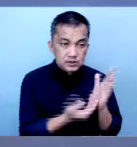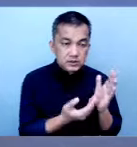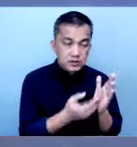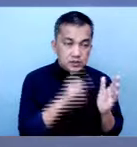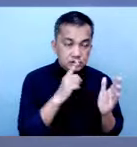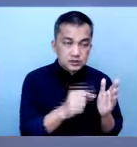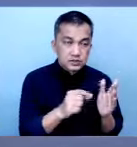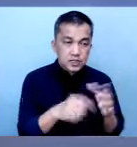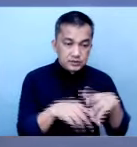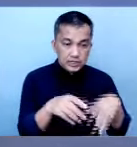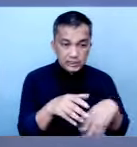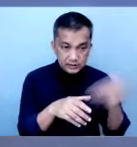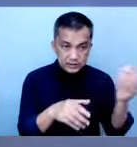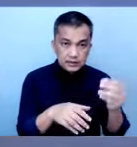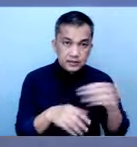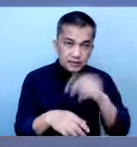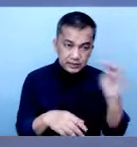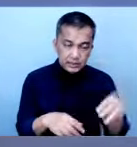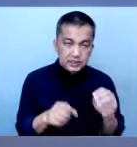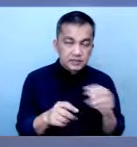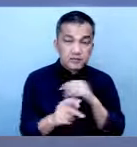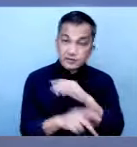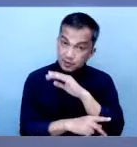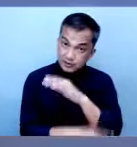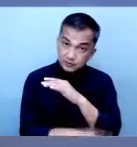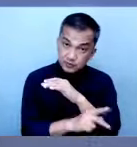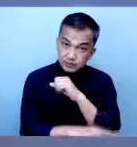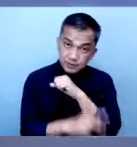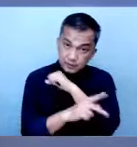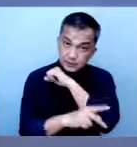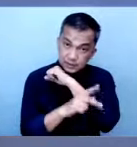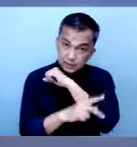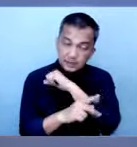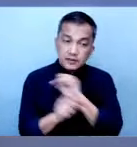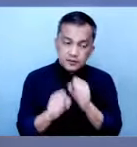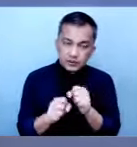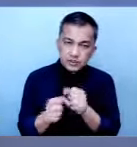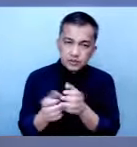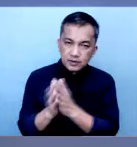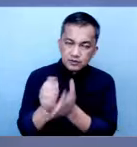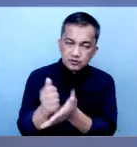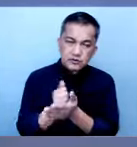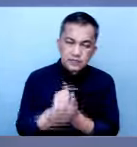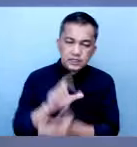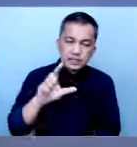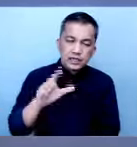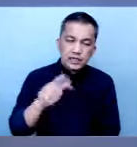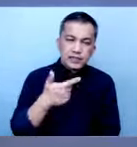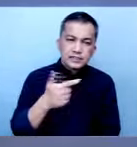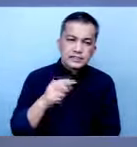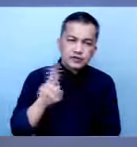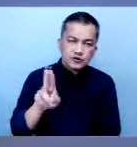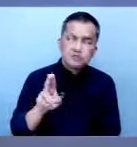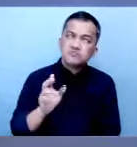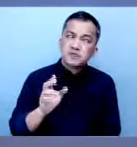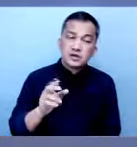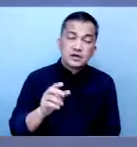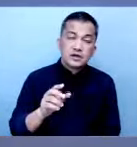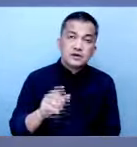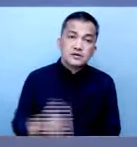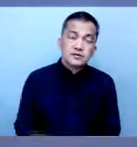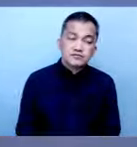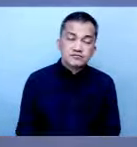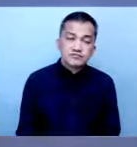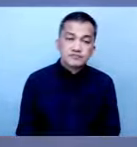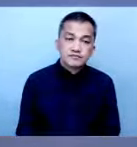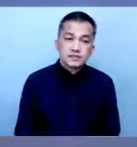Manila, for example sa probinsya, maaaring humingi ng tulong ang Sergeant at Arms sa lokal na pulisya, doon po sa Kongreso,